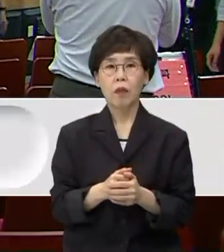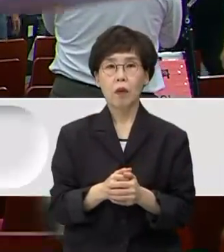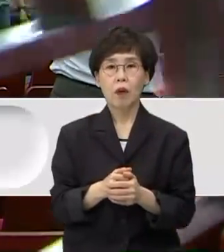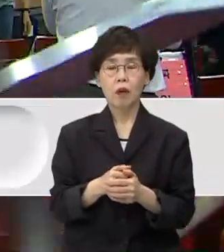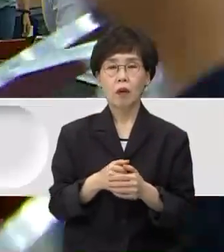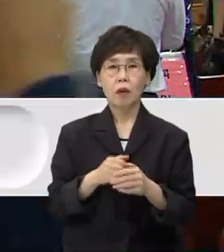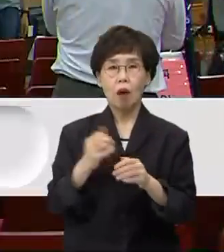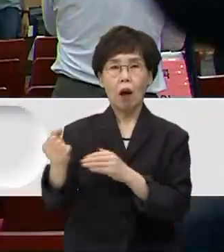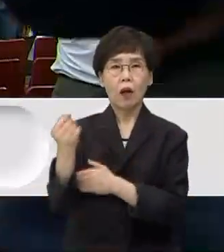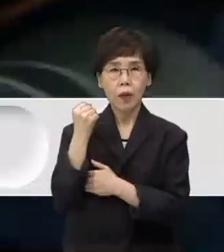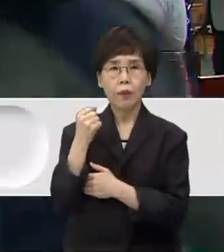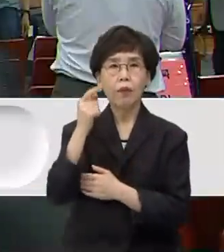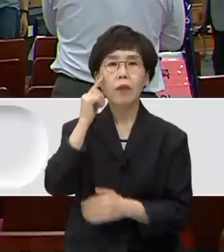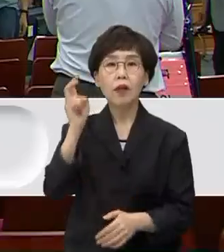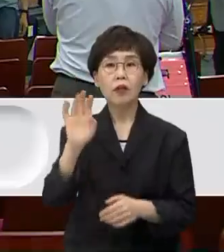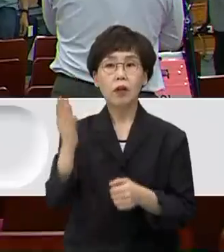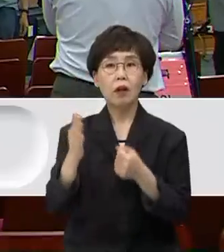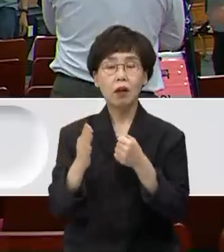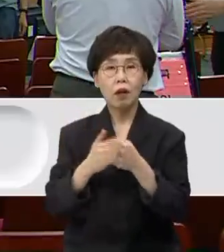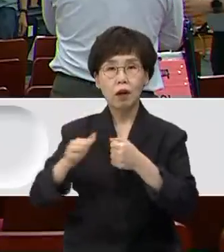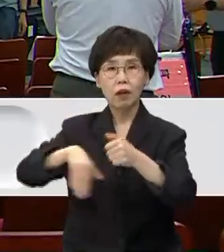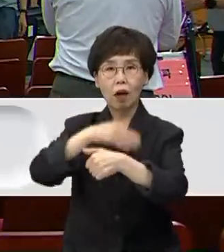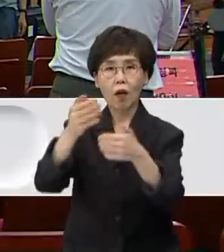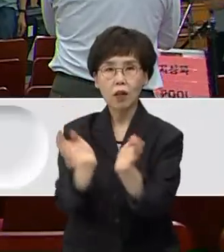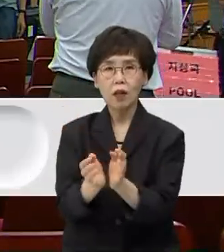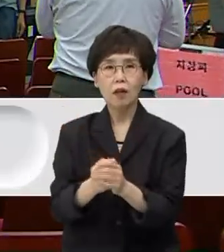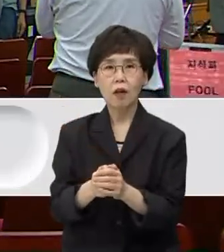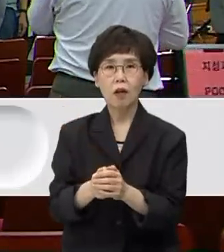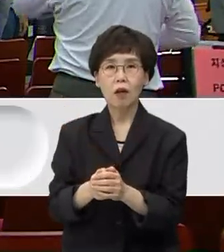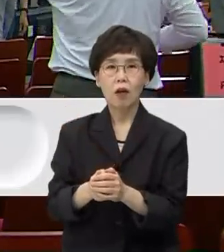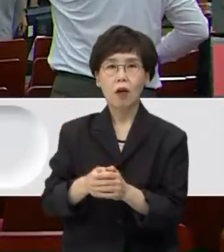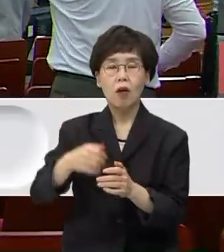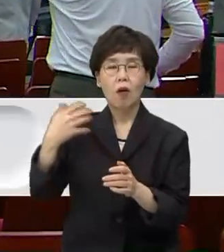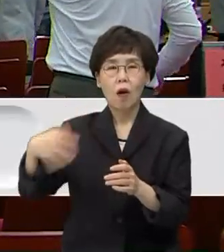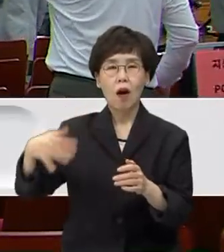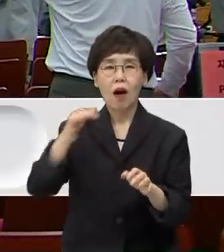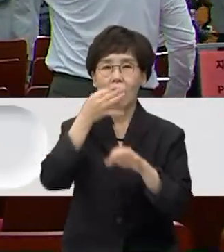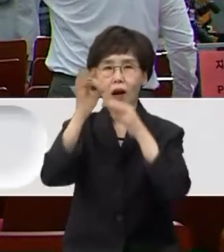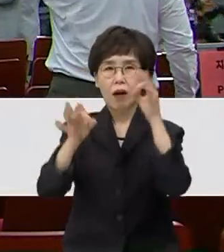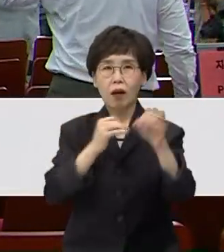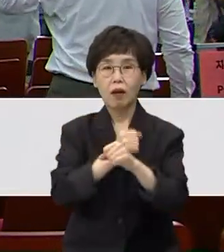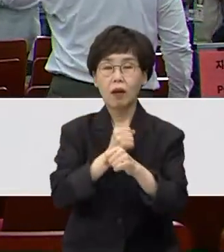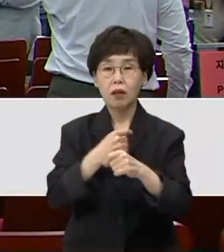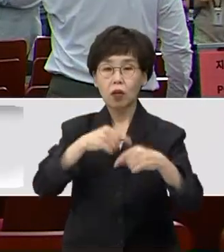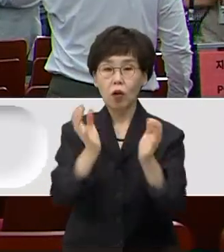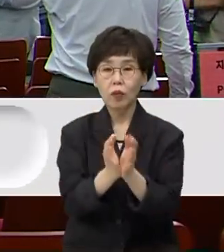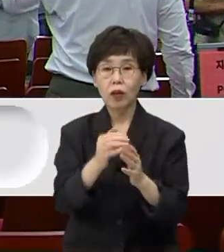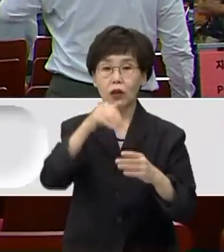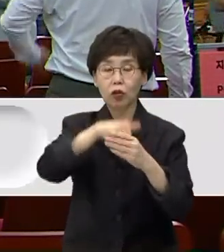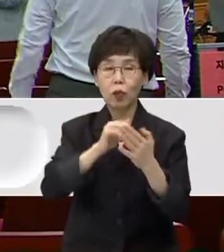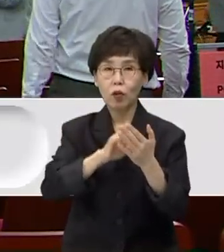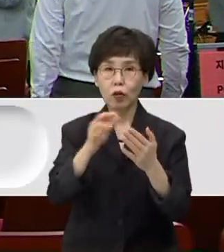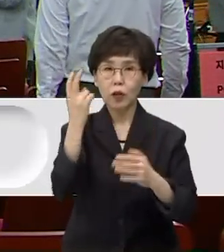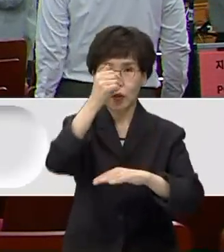밖에서 따돌리는 걸로 예측되자 상황실에서는 함성이 터져나왔습니다. 지도부는 일단 출구조사